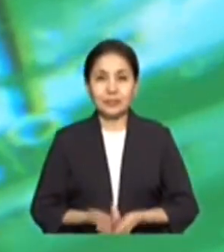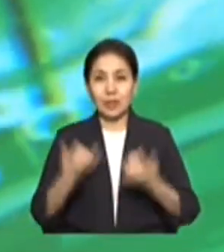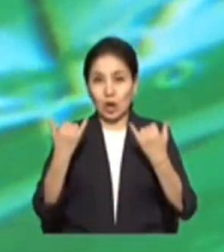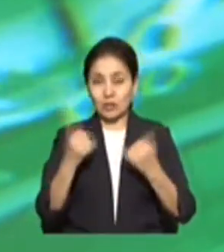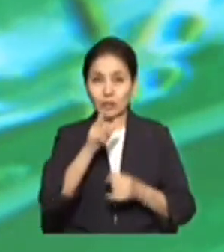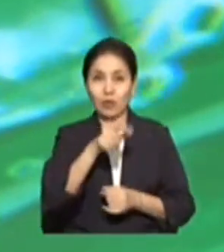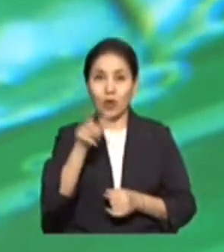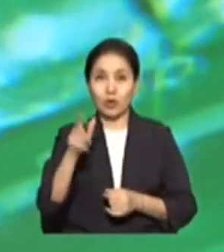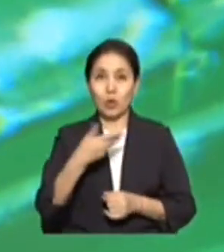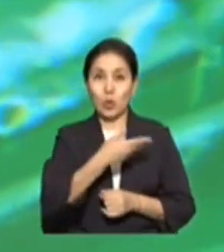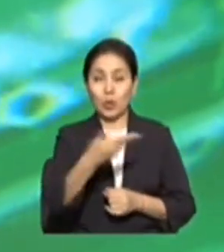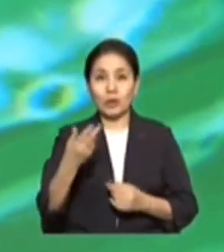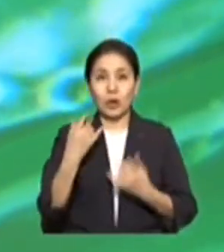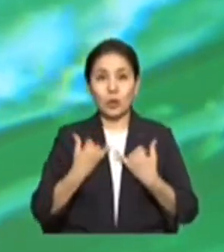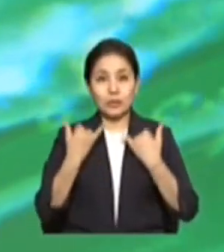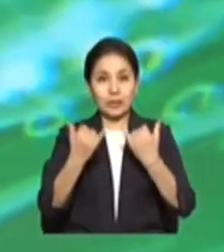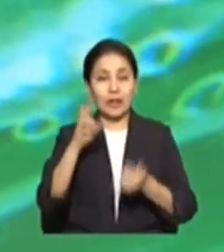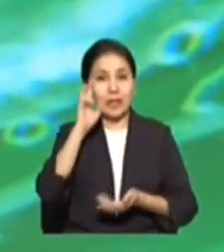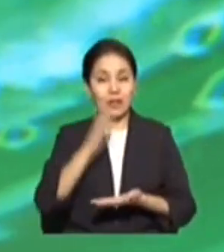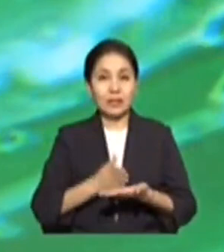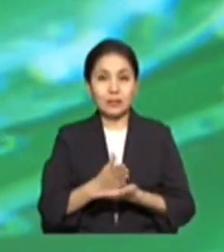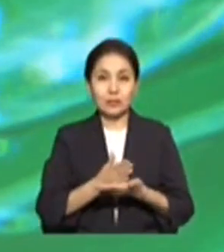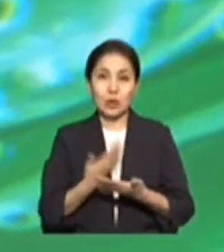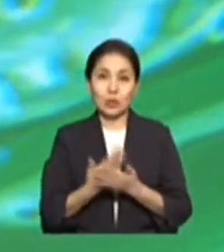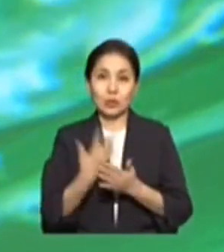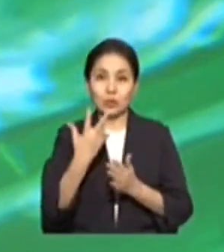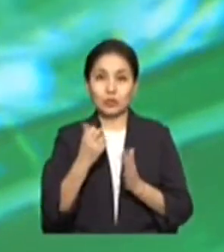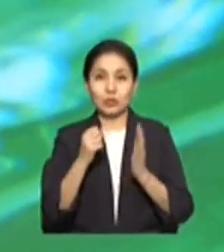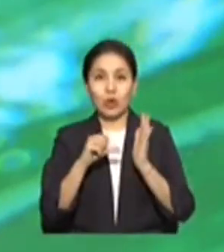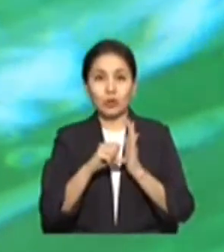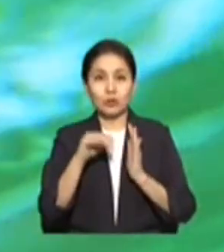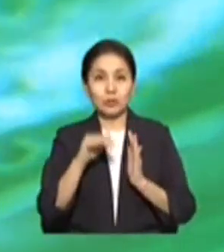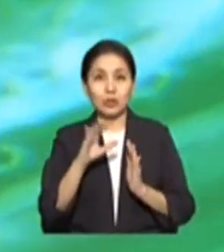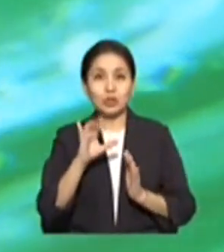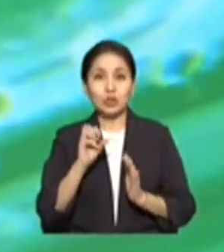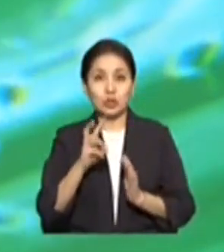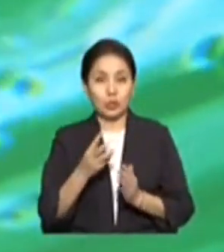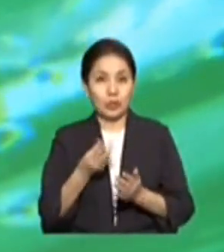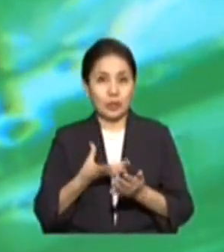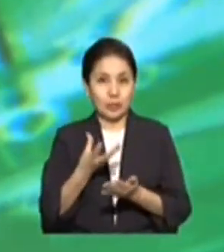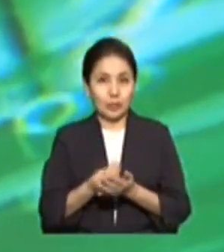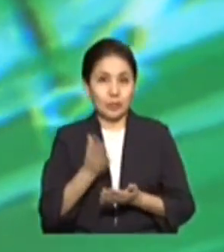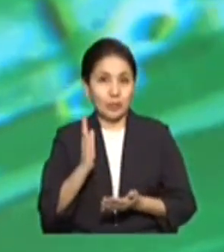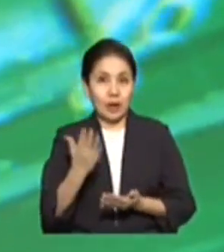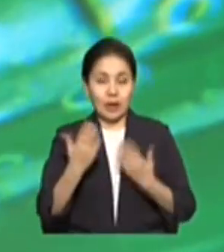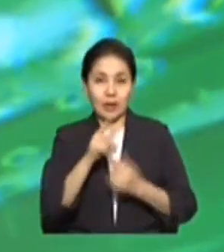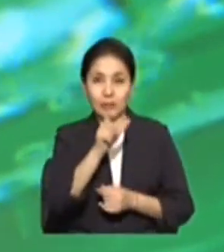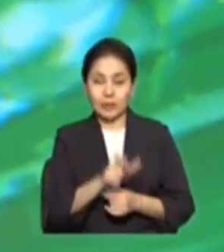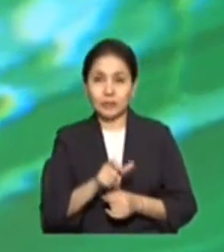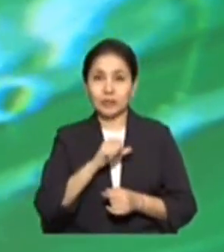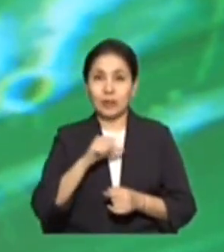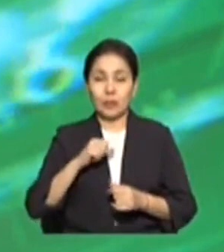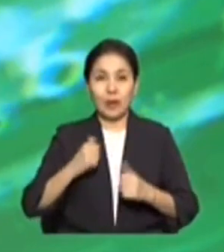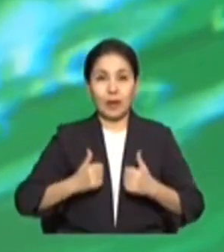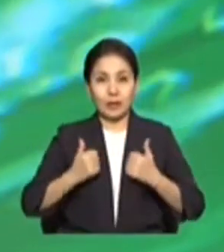Hozirda fuqarolar ularga ko'rsatilgan davlat xizmatlari uchun o'rtacha 300-600 ming so'm to'lashi talab etiladi. Agar uning mansabdor shaxsining